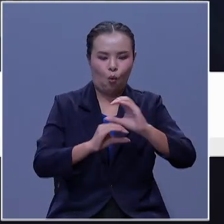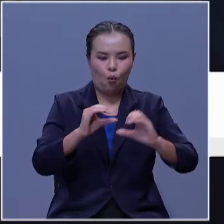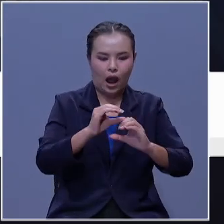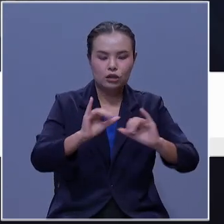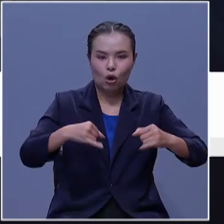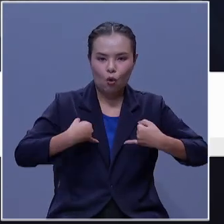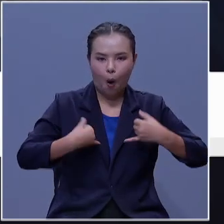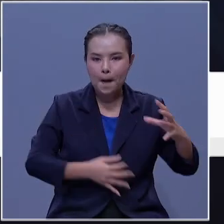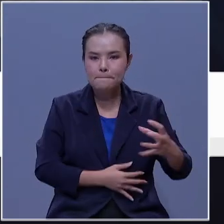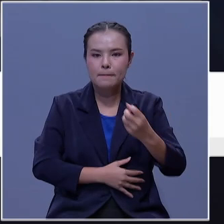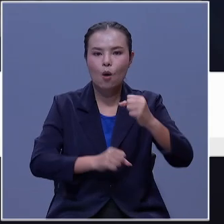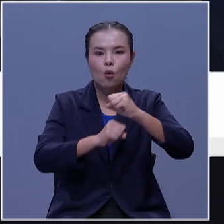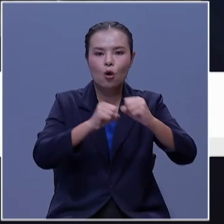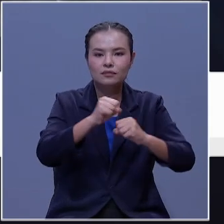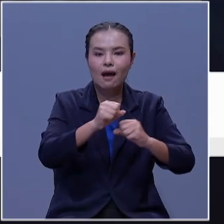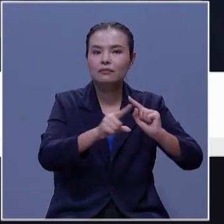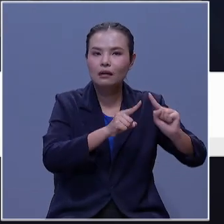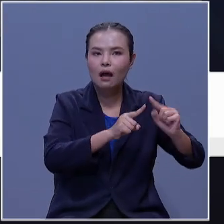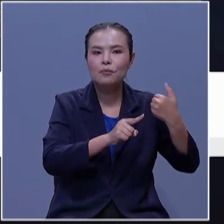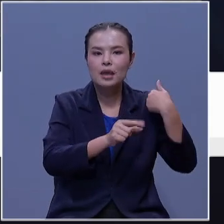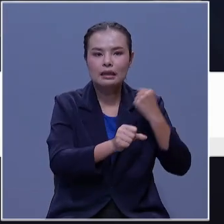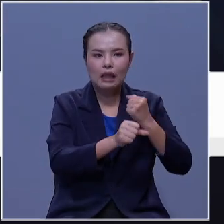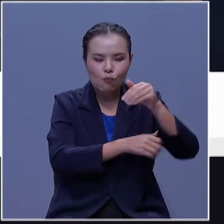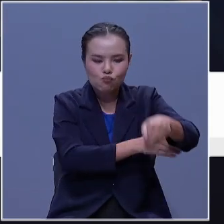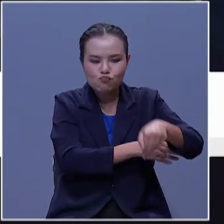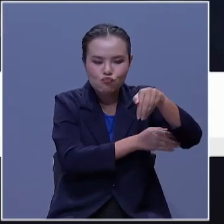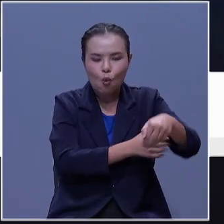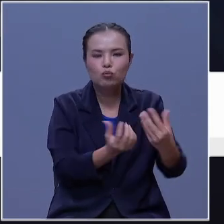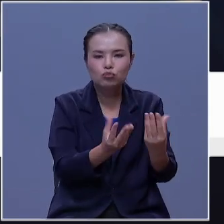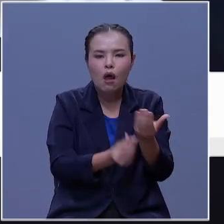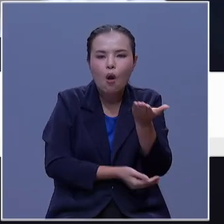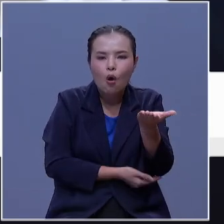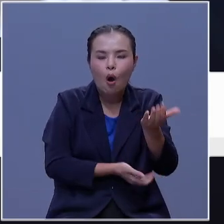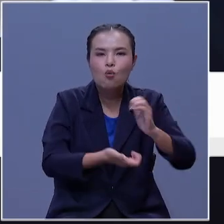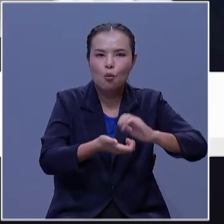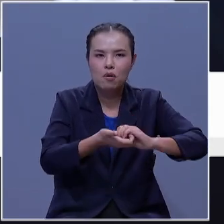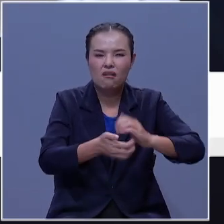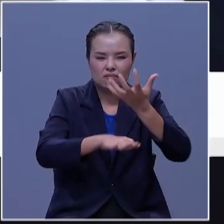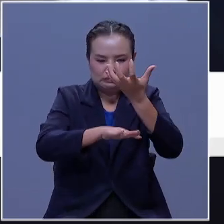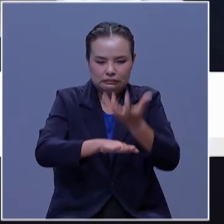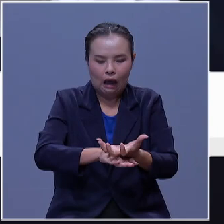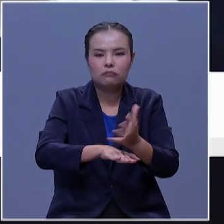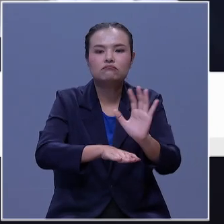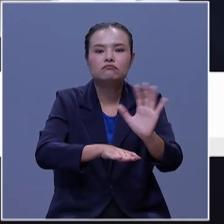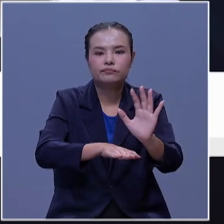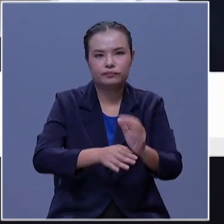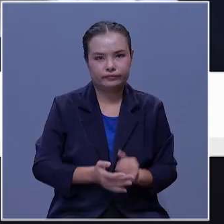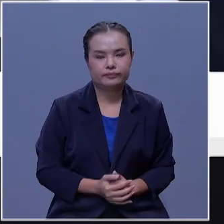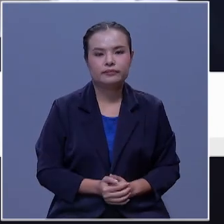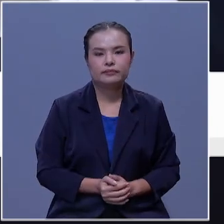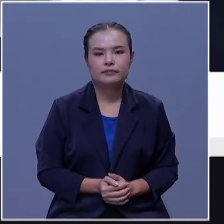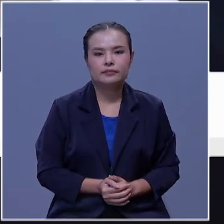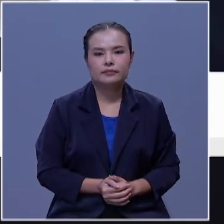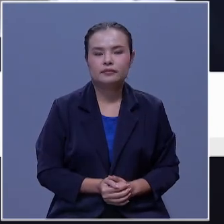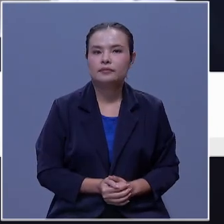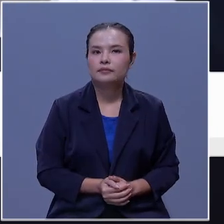หรือผู้รับเหมาที่โครงการขนาดใหญ่ทั้งหลายที่มีงานขุดดินเยอะๆเนี่ยขอร้องขอความร่วมมืออย่าบรรทุกน้ำหนักเกินนะครับ แต่คือ